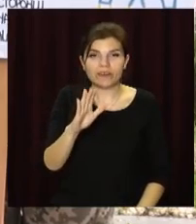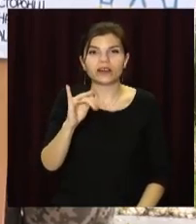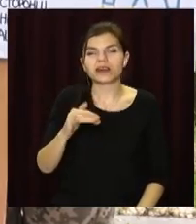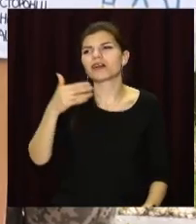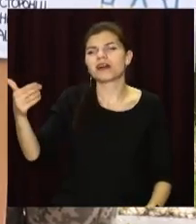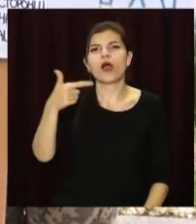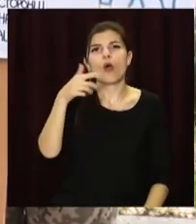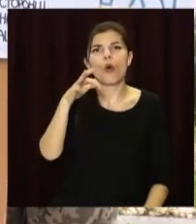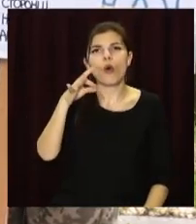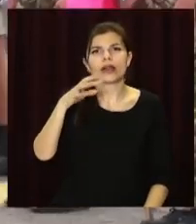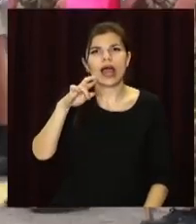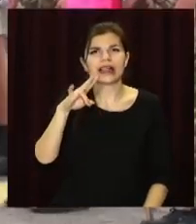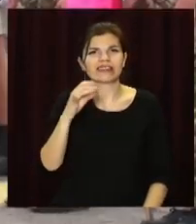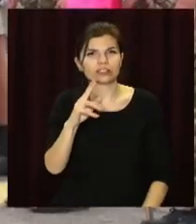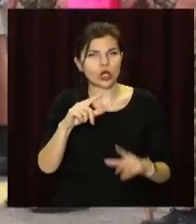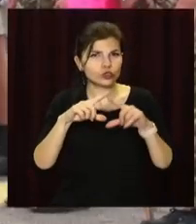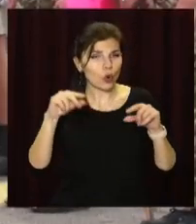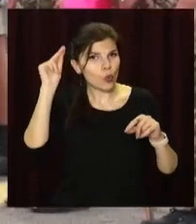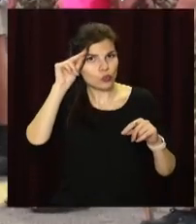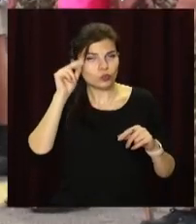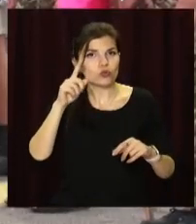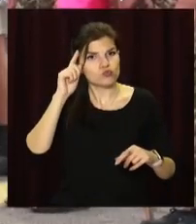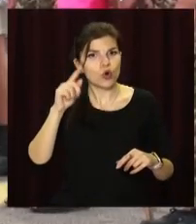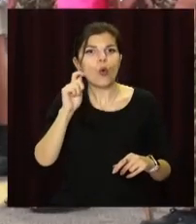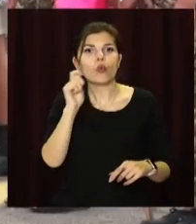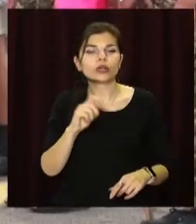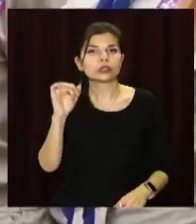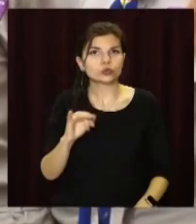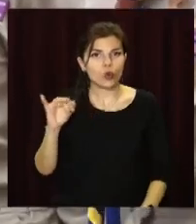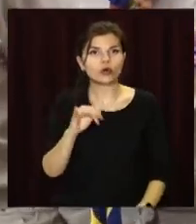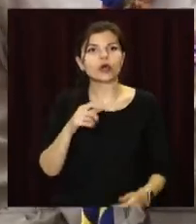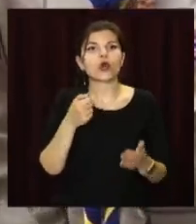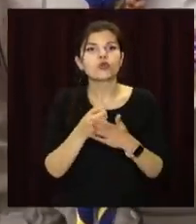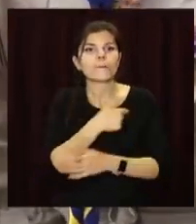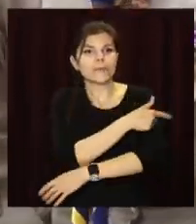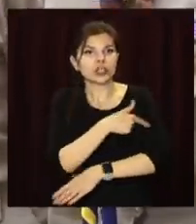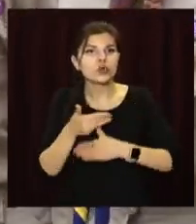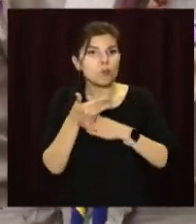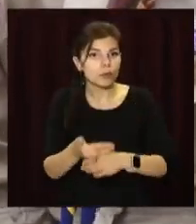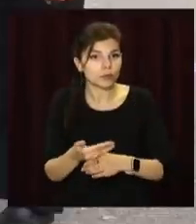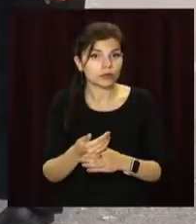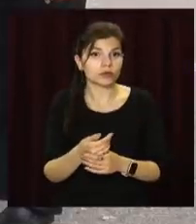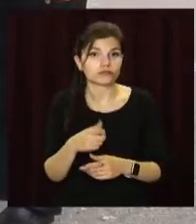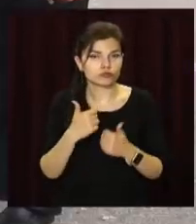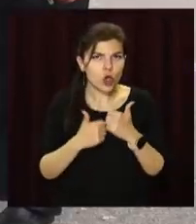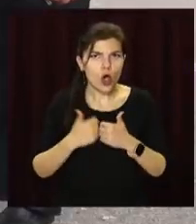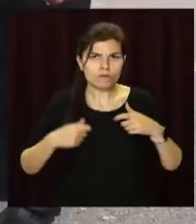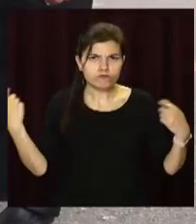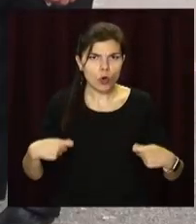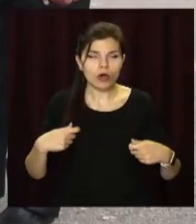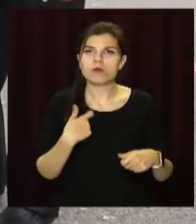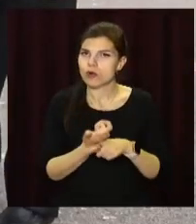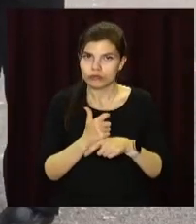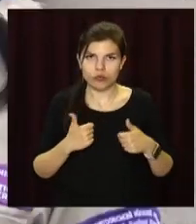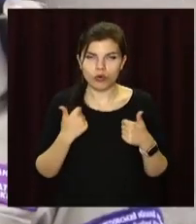шкіл міряються вміннями працювати у команді, знаннями з української історії та домедичної допомоги. Ми готувалися дуже